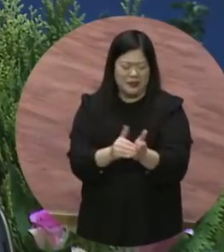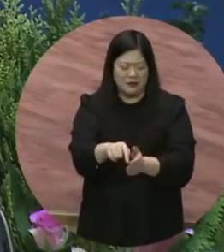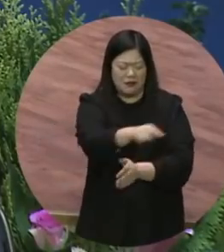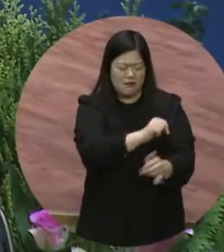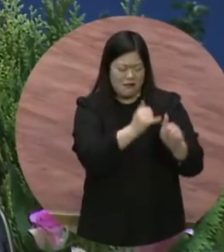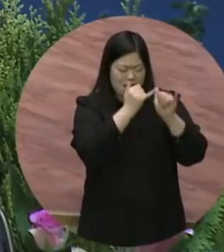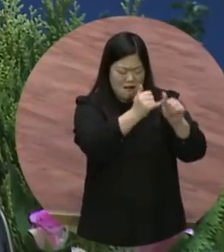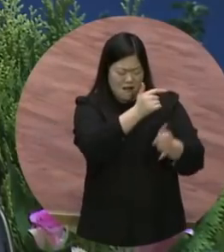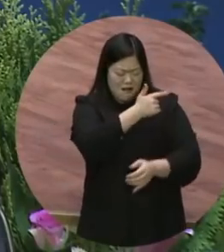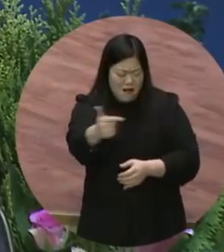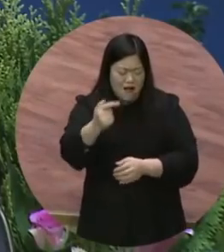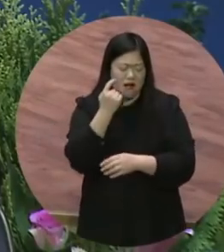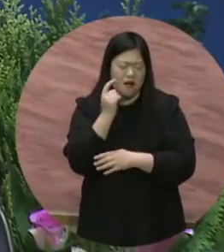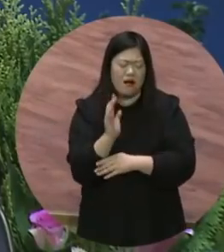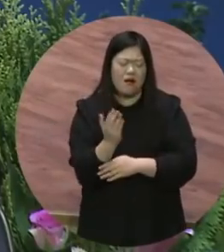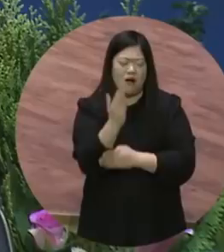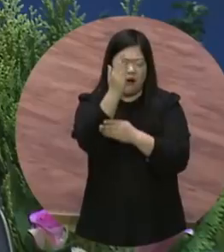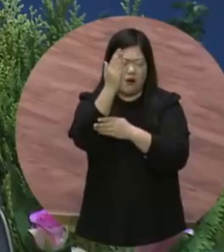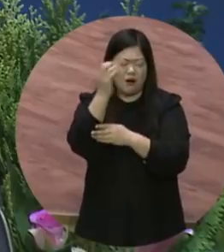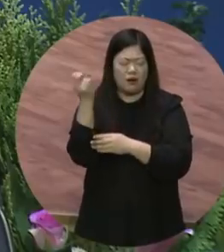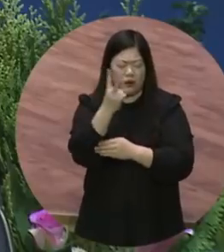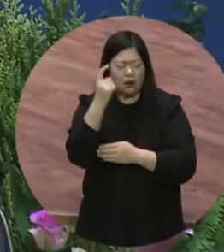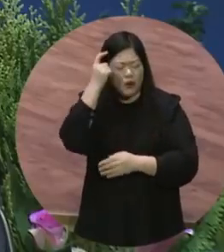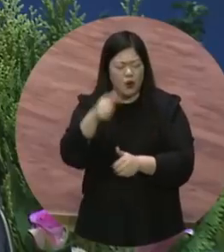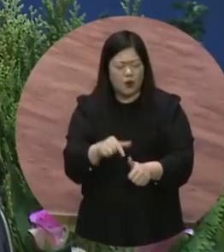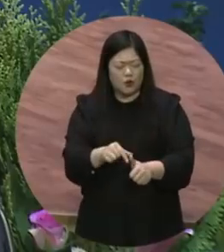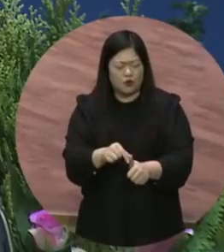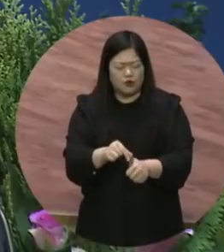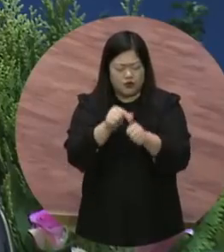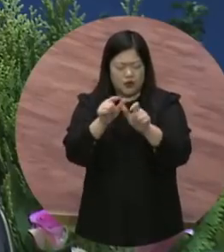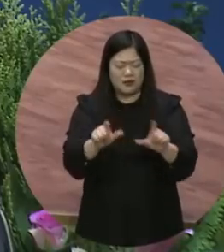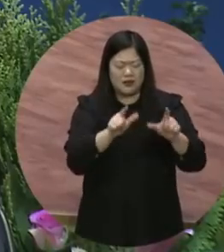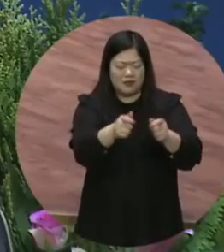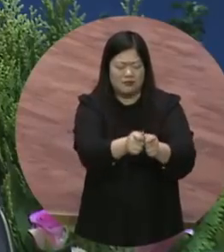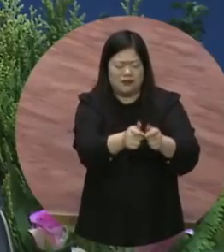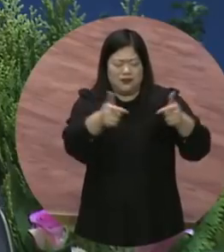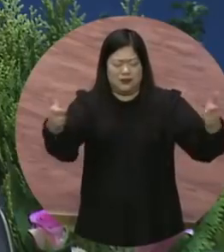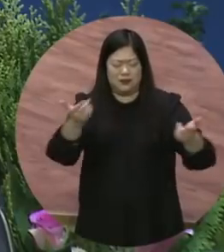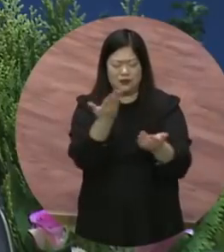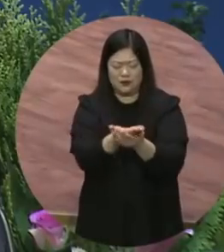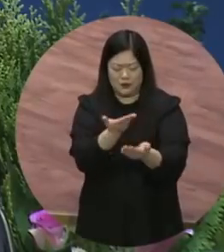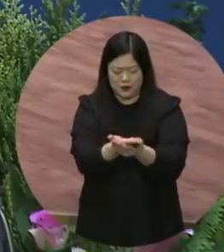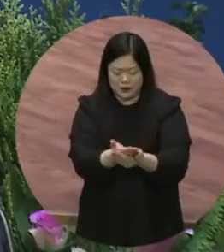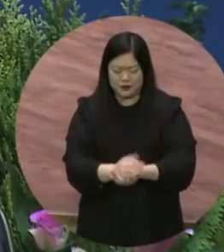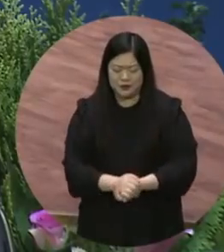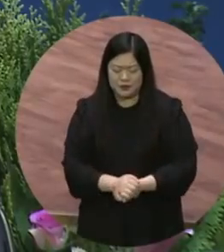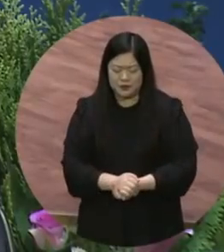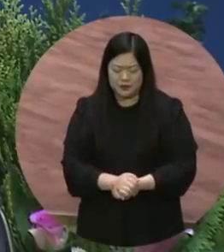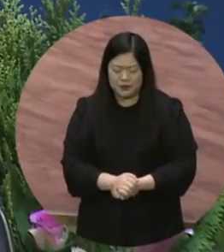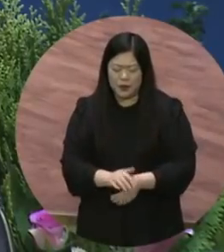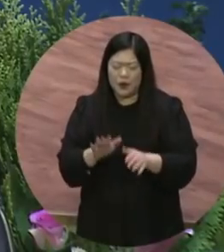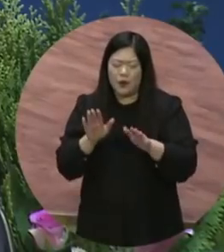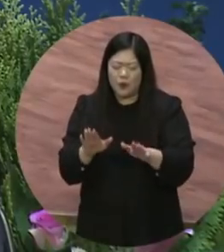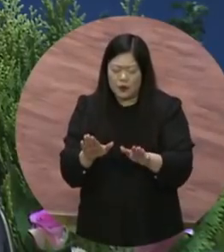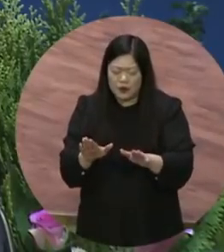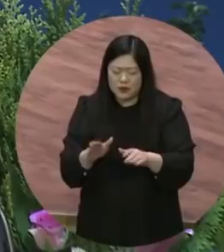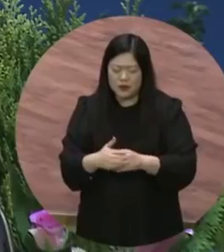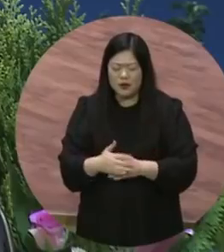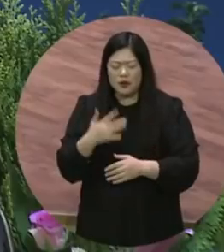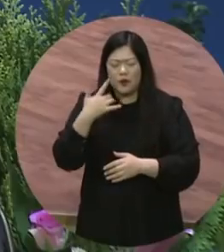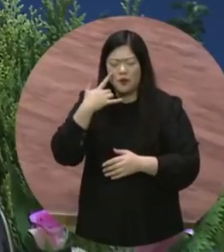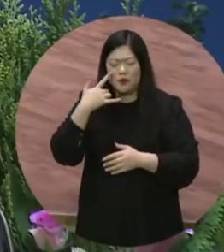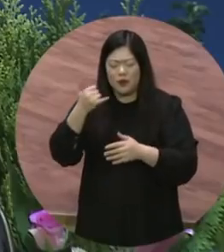되는 영원 구원에 쓰임 받을 수 있도록 날마다 오력을 회복시켜 주옵소서. 오늘 또 모친을 여기고 참석한 김미경